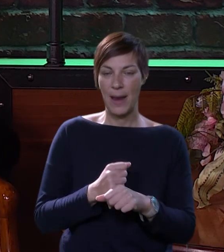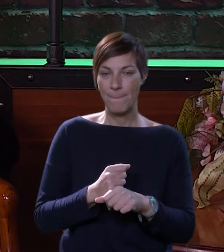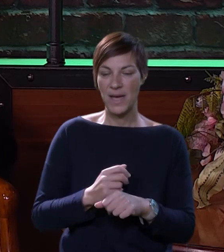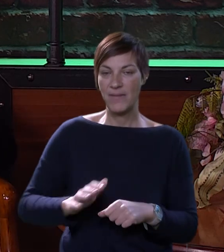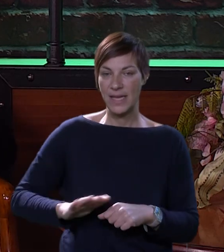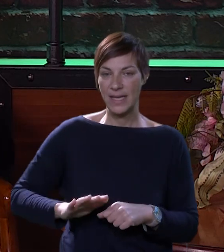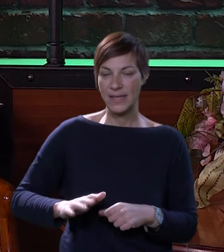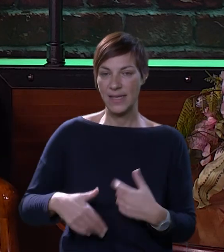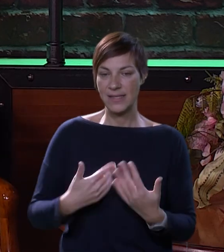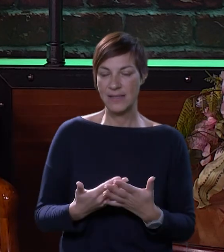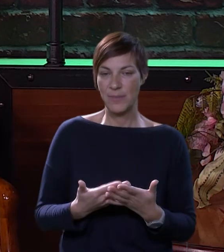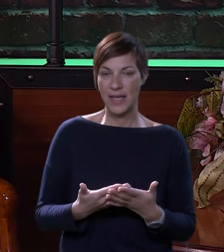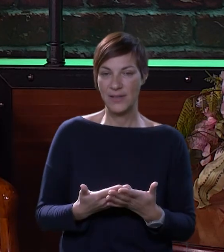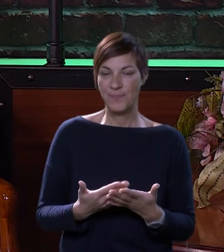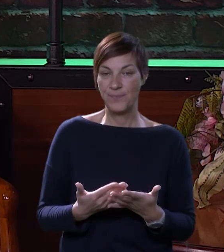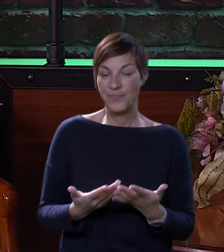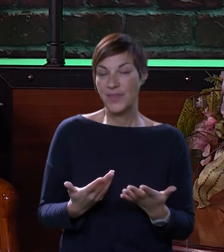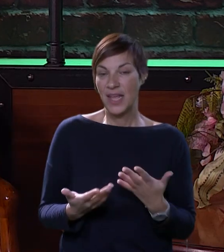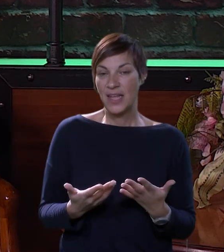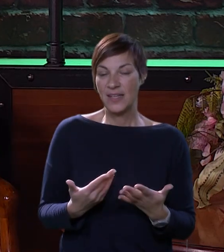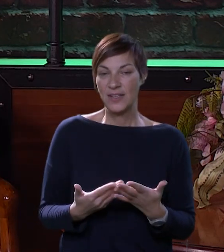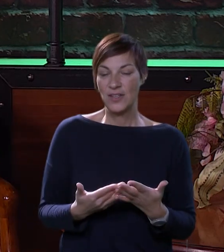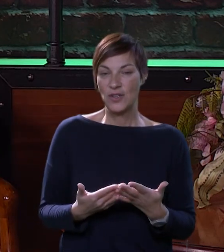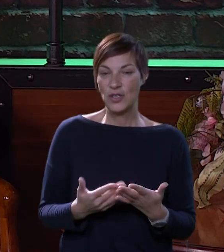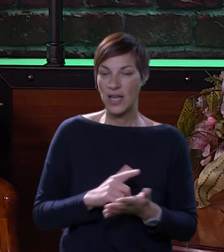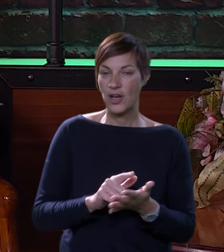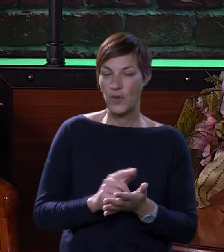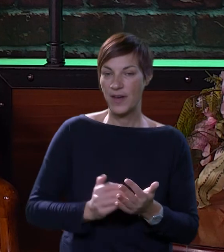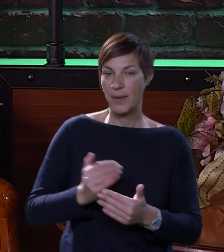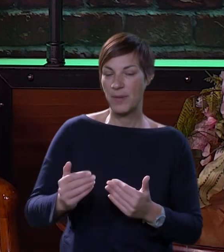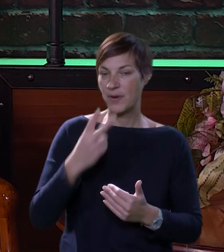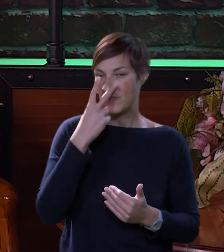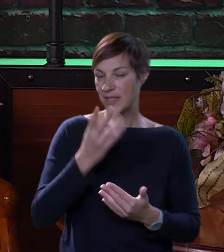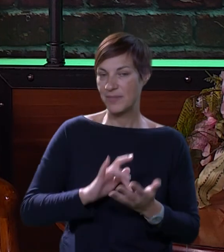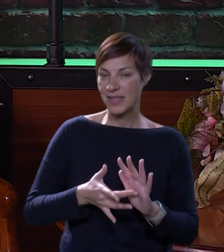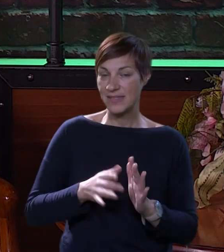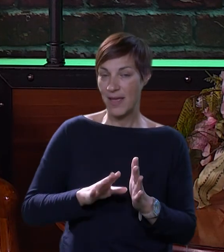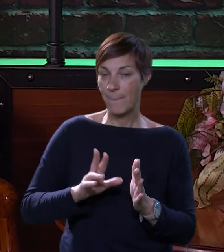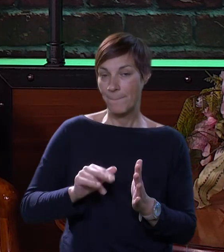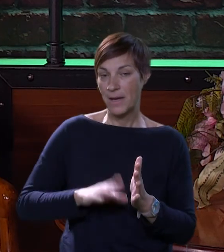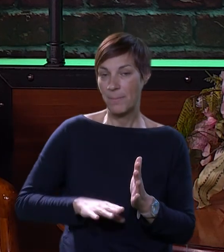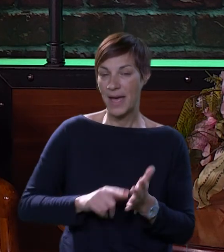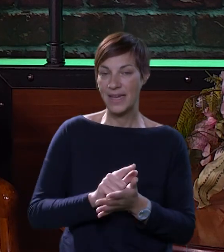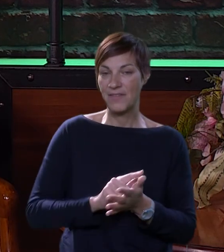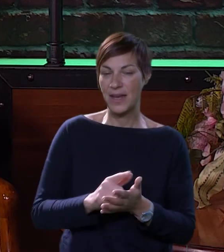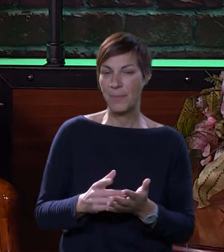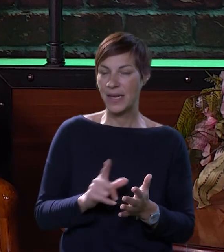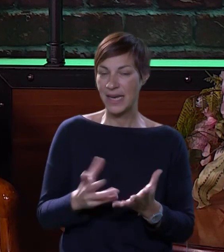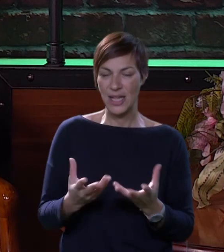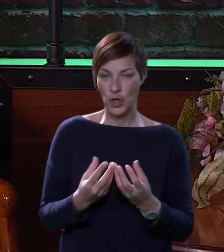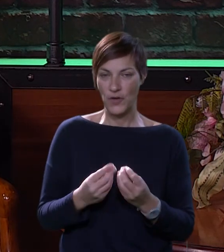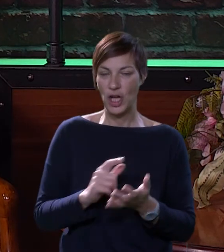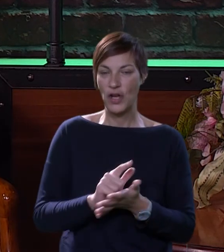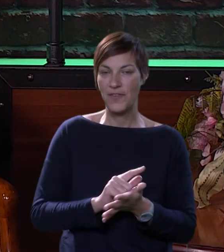bavljenje djecom, a to je ono što, evo, što kako vrijeme prolazi, vidim da mi je sve manje vremena, to jest nedovoljno